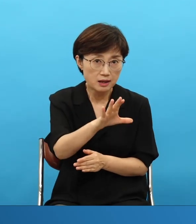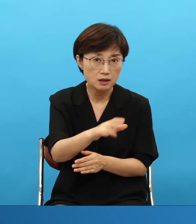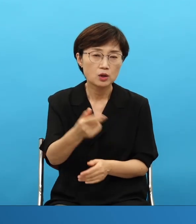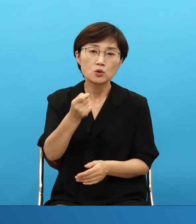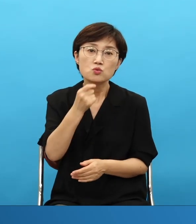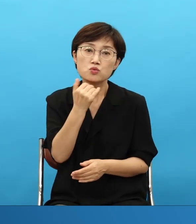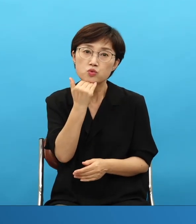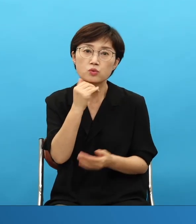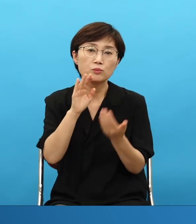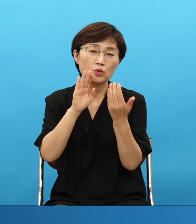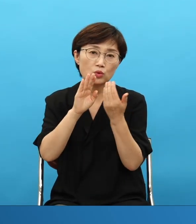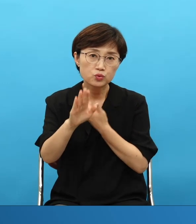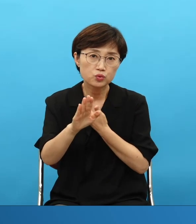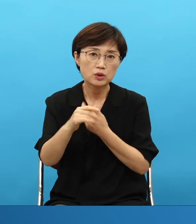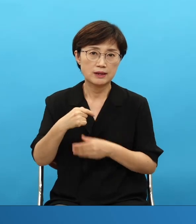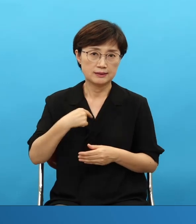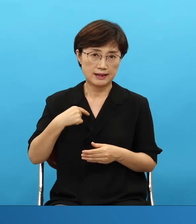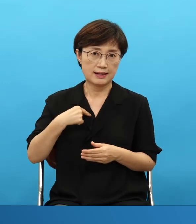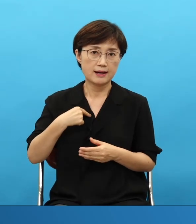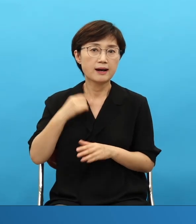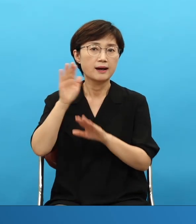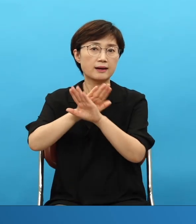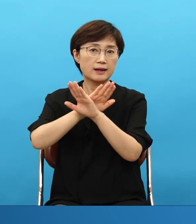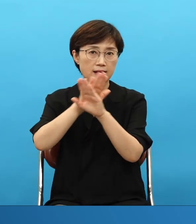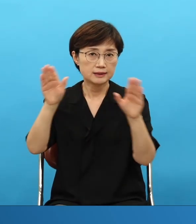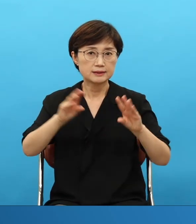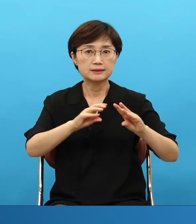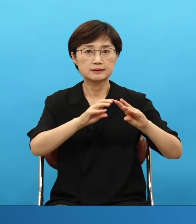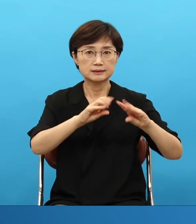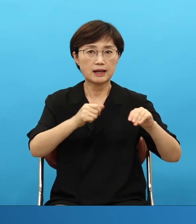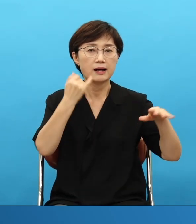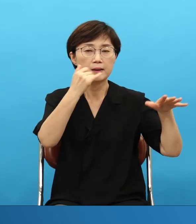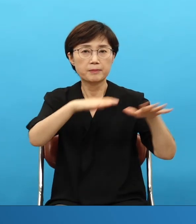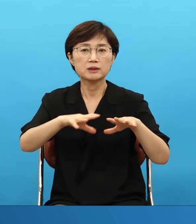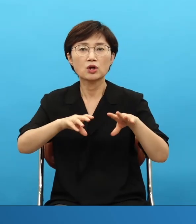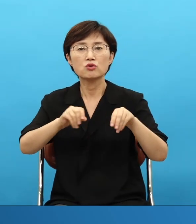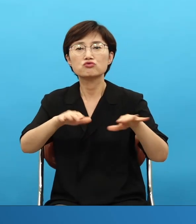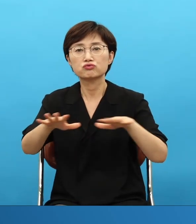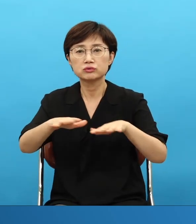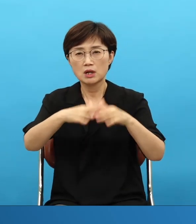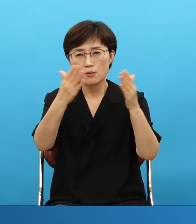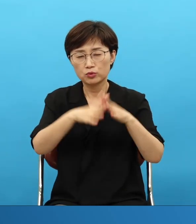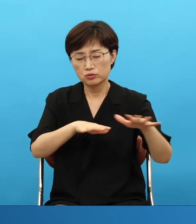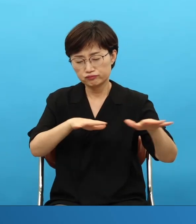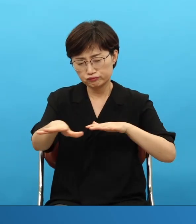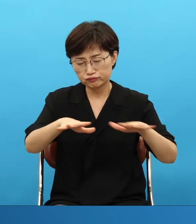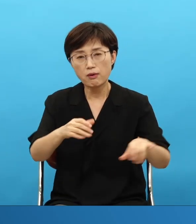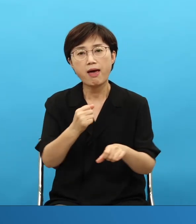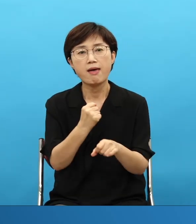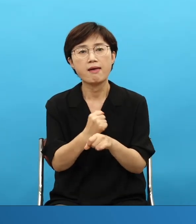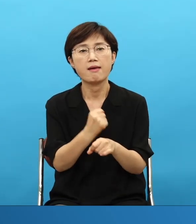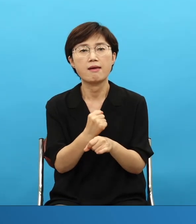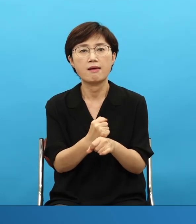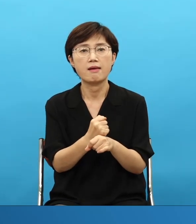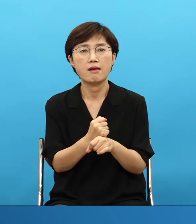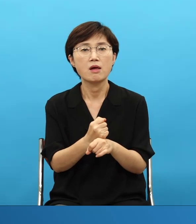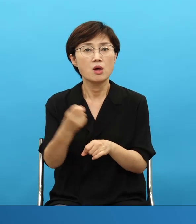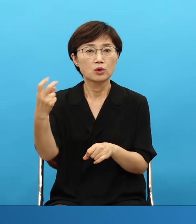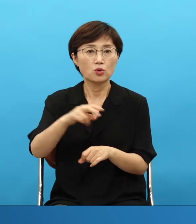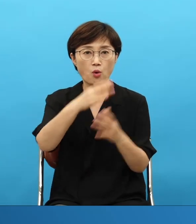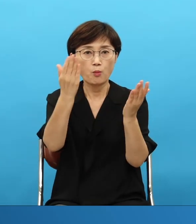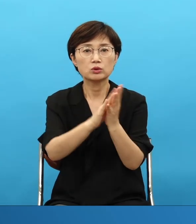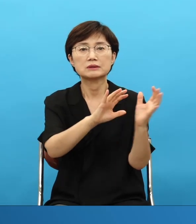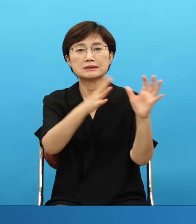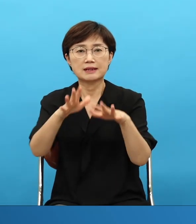이같이 말하노라. 조금 있으면 내가 하늘과 땅과 바다와 육지를 진동시킬 것이요